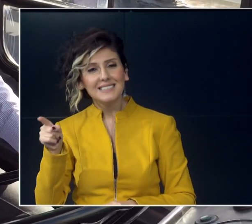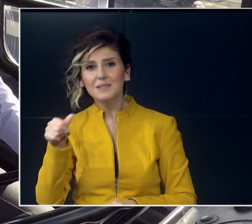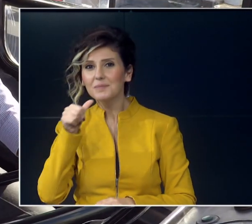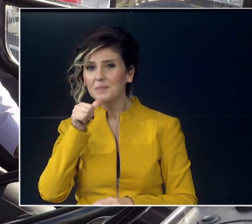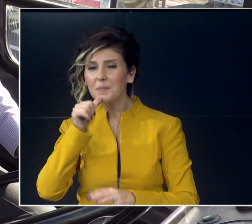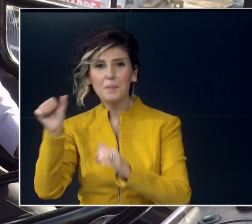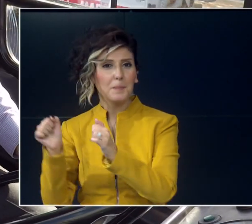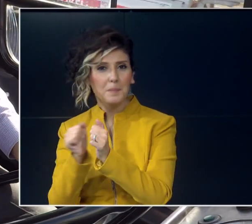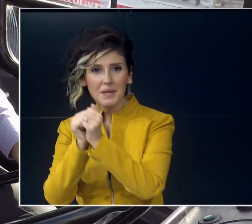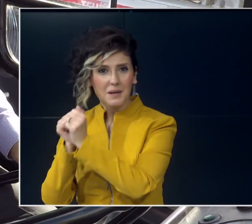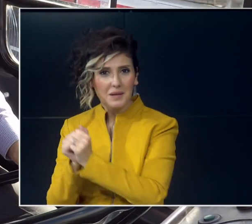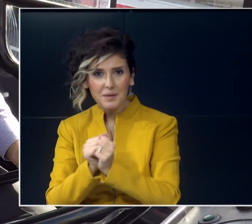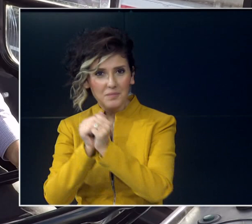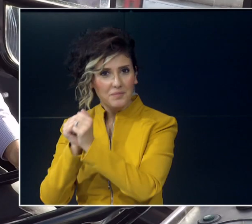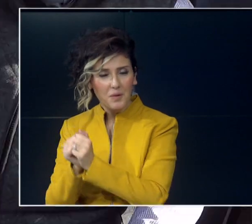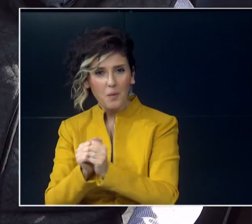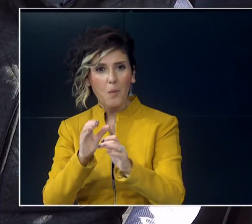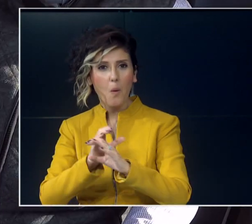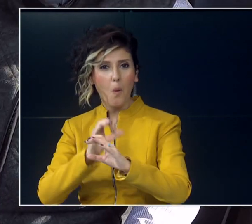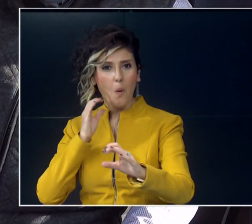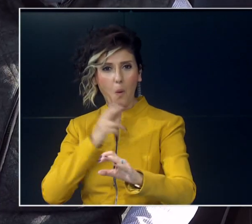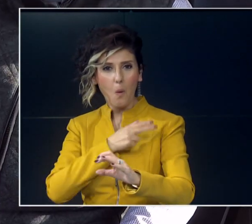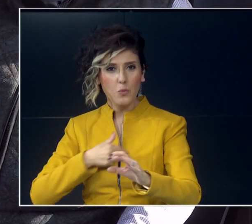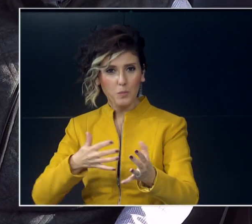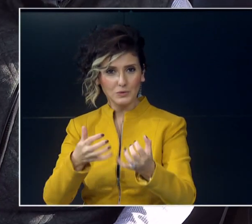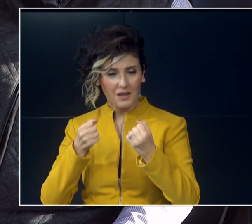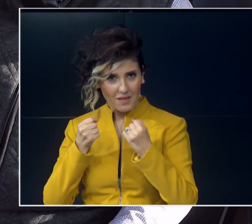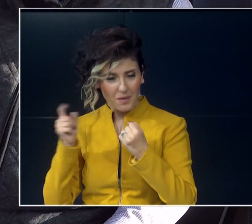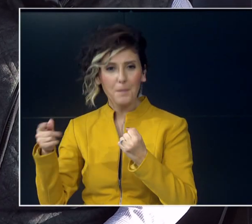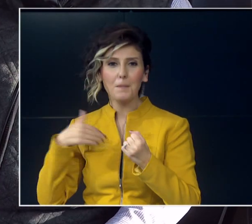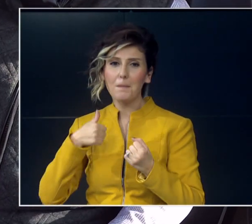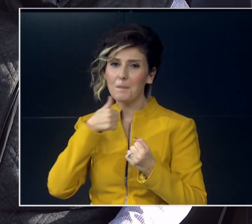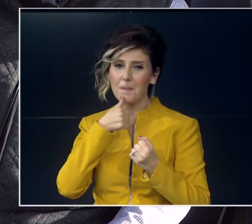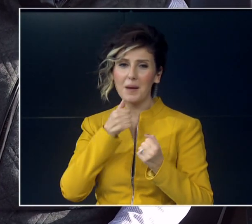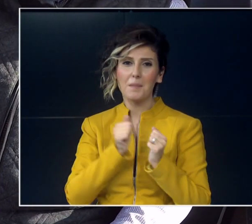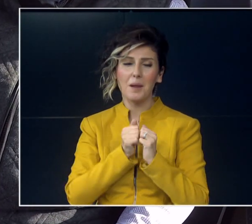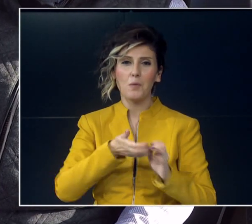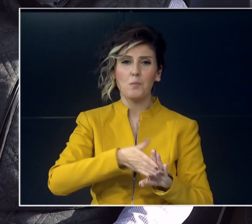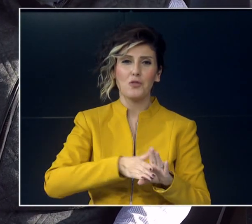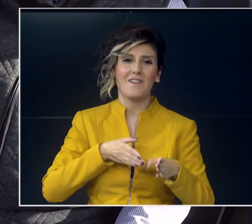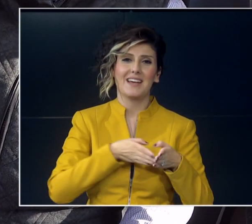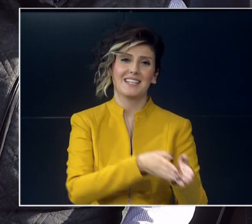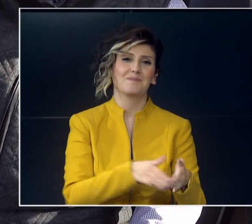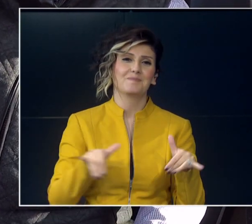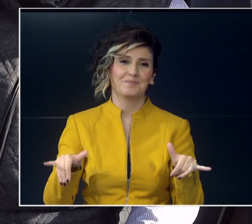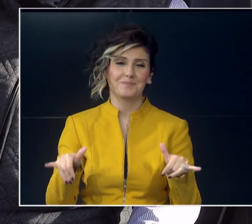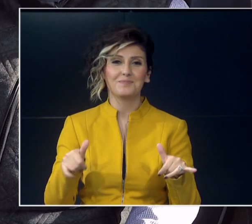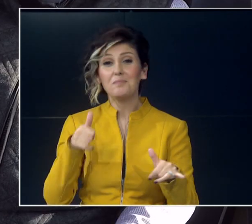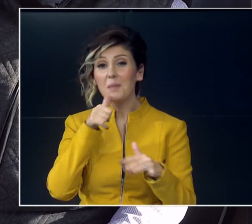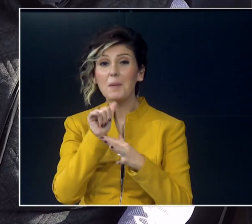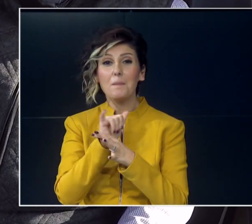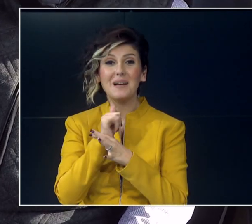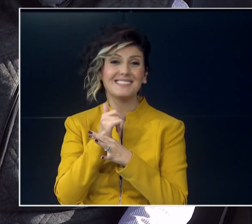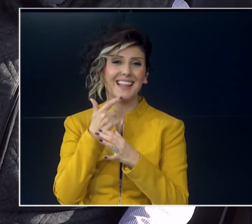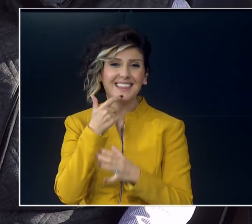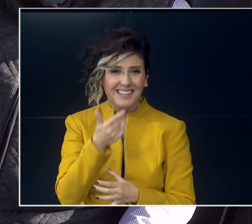babanız birlikte bir otobüs aldınız, ben babam birlikte mutfağa girdim. Öyle. Baba mesleği